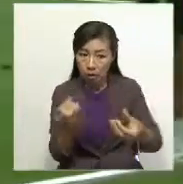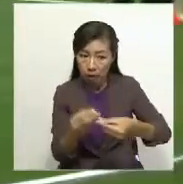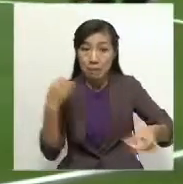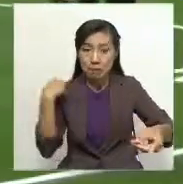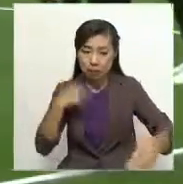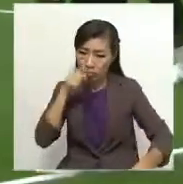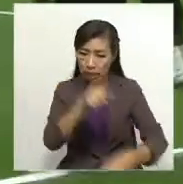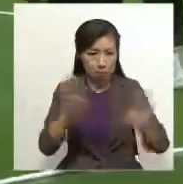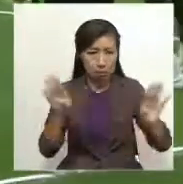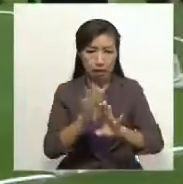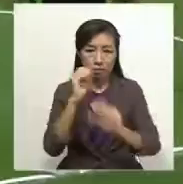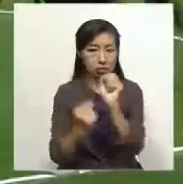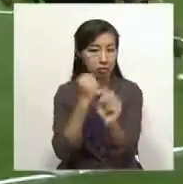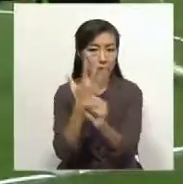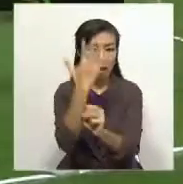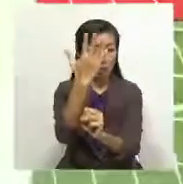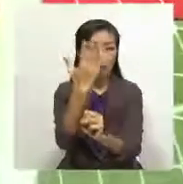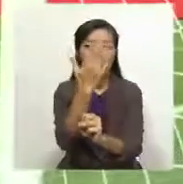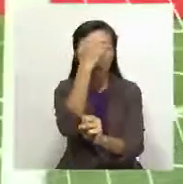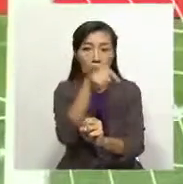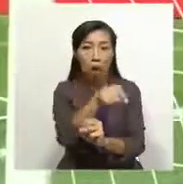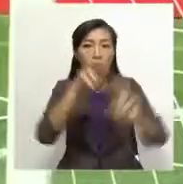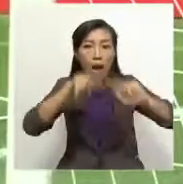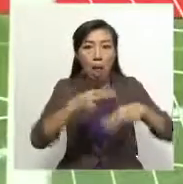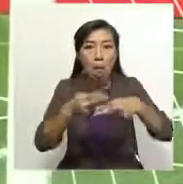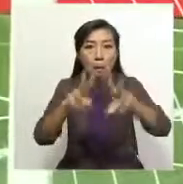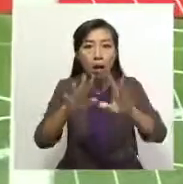ปีเพราะมีการเล่นหรือสนับสนุนให้มีการเล่น